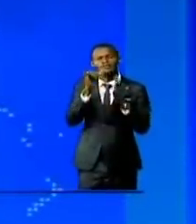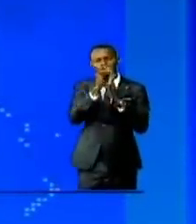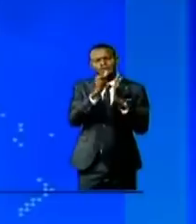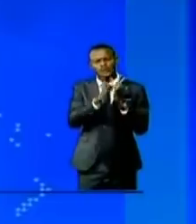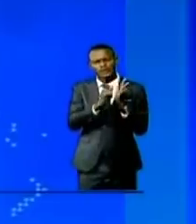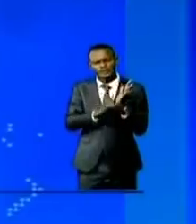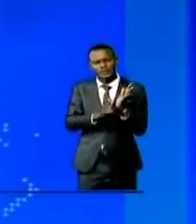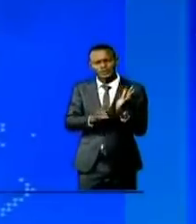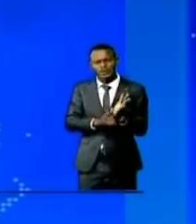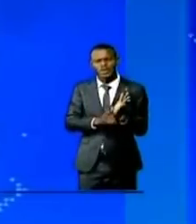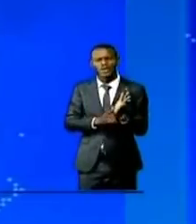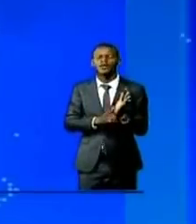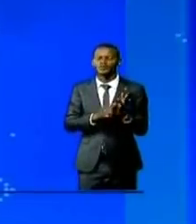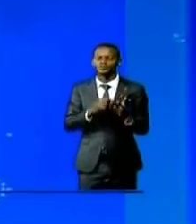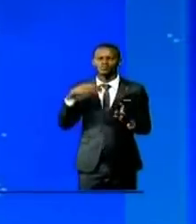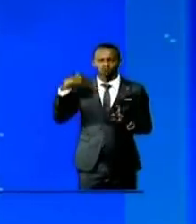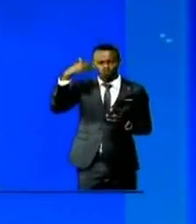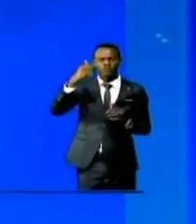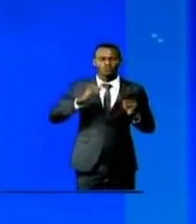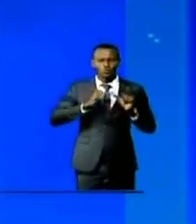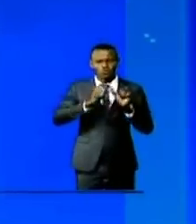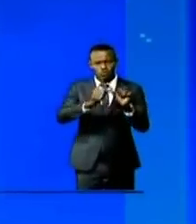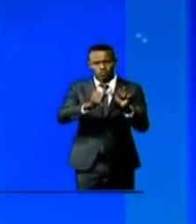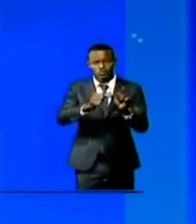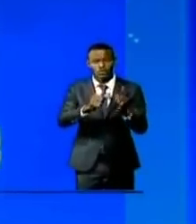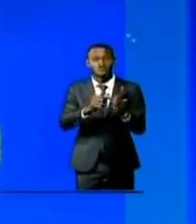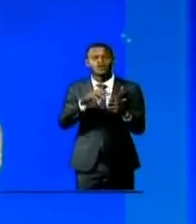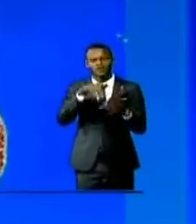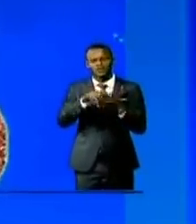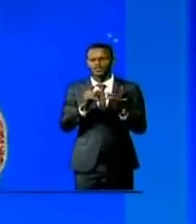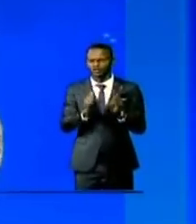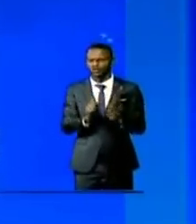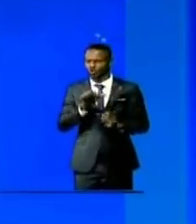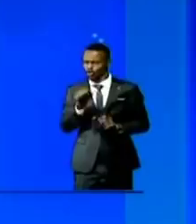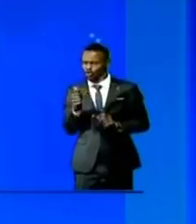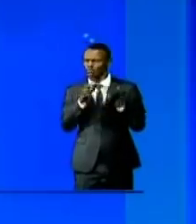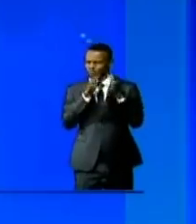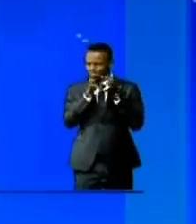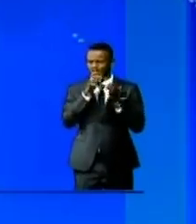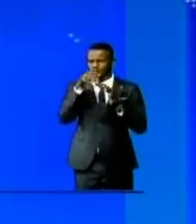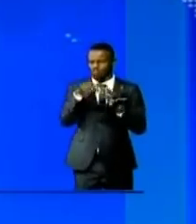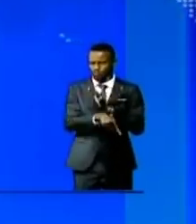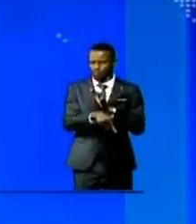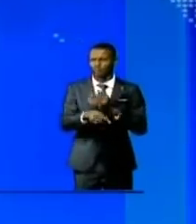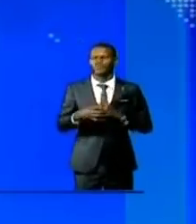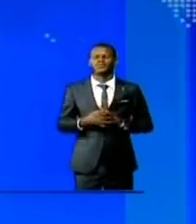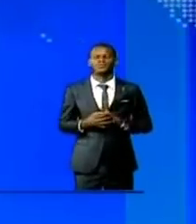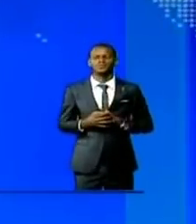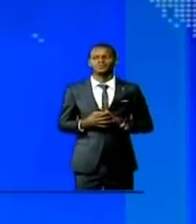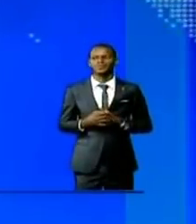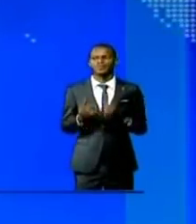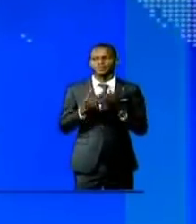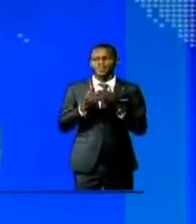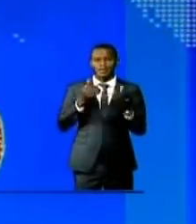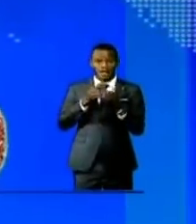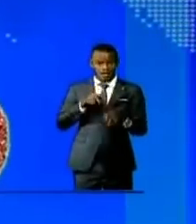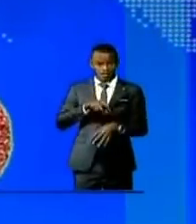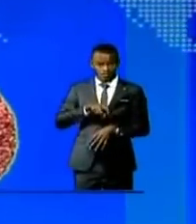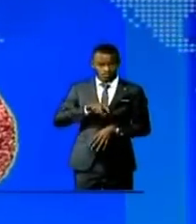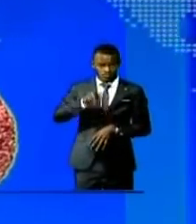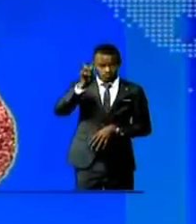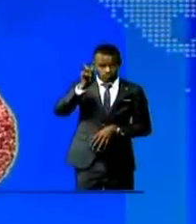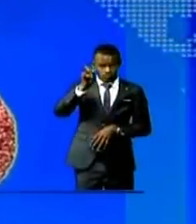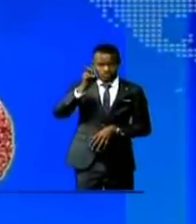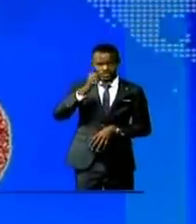Nous y reviendrons dans nos prochaines éditions. Bien avant de s'envoler pour Addis Abeba, Félix-Antoine